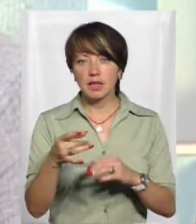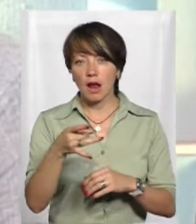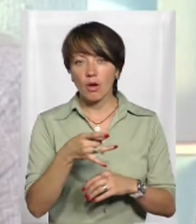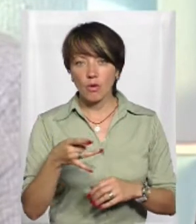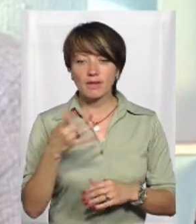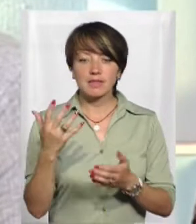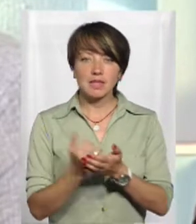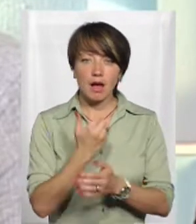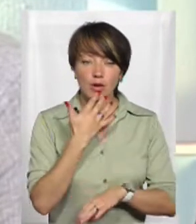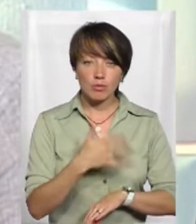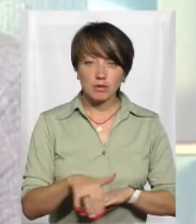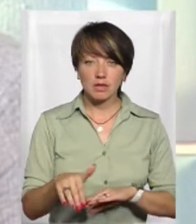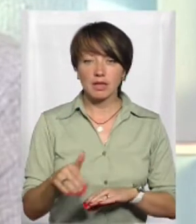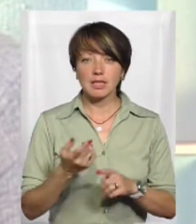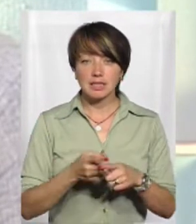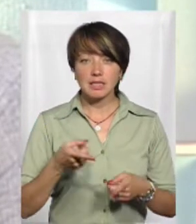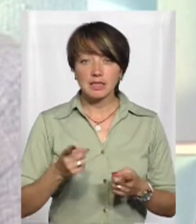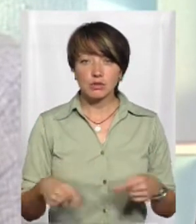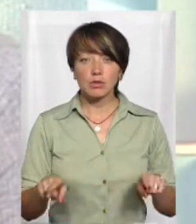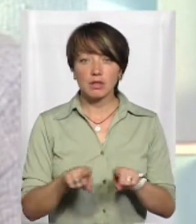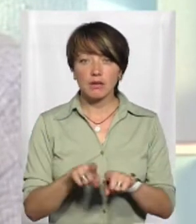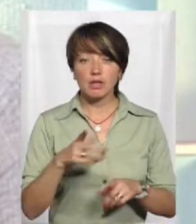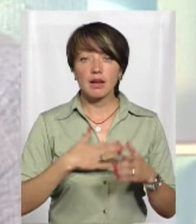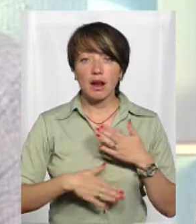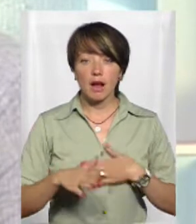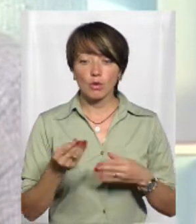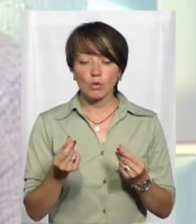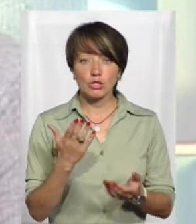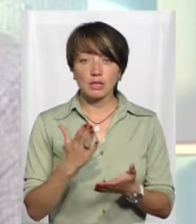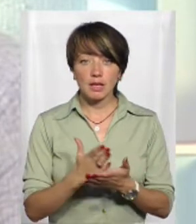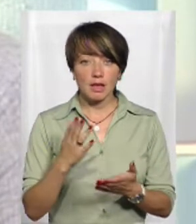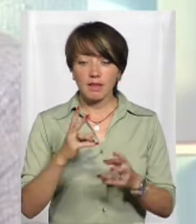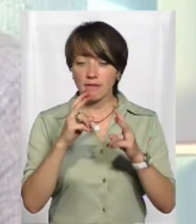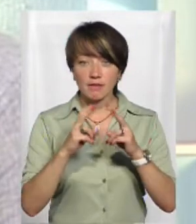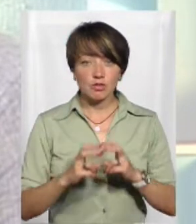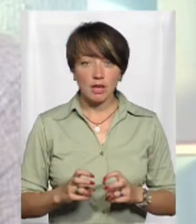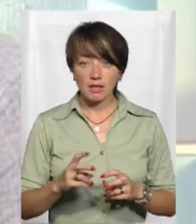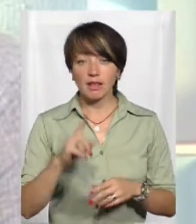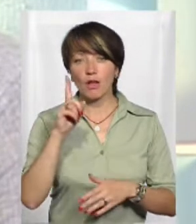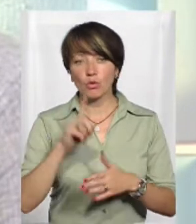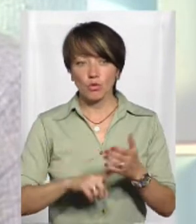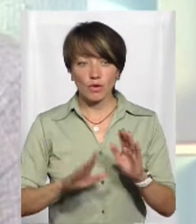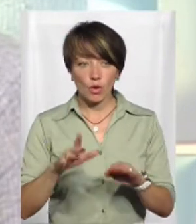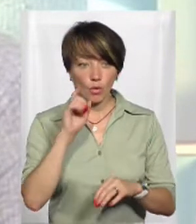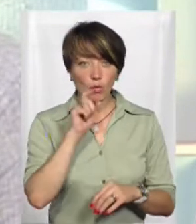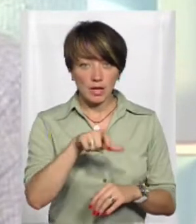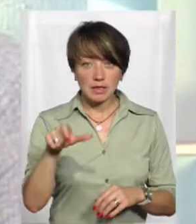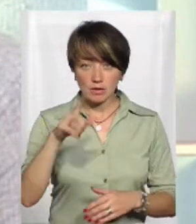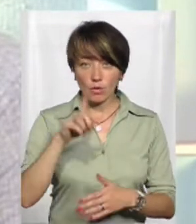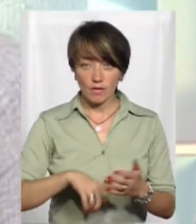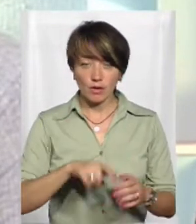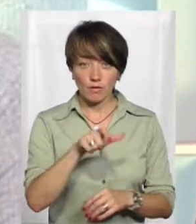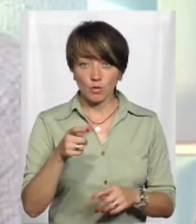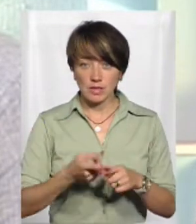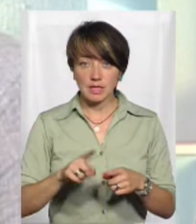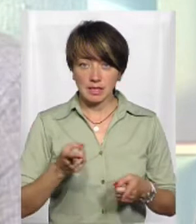як от прозвучало, да, в сюжеті. І це дійсно так, вони були раді, що в них є кошти, вони не вивчаючи на довірі, ну, українці довірливі люди в нас,